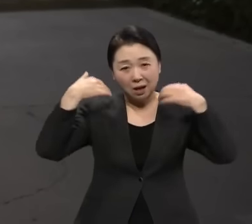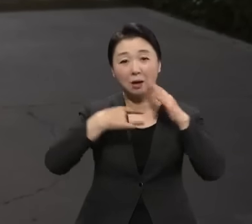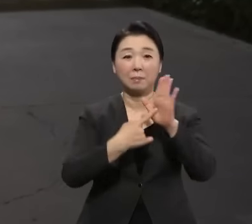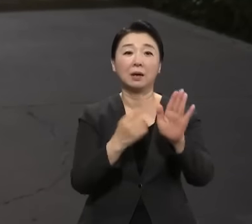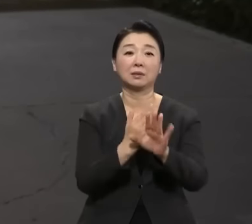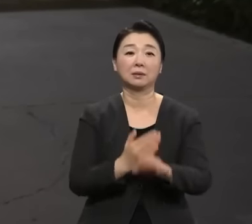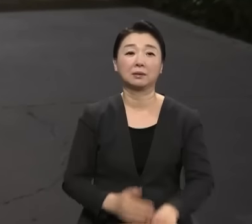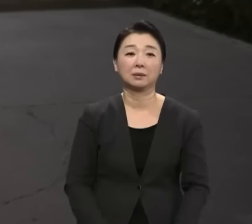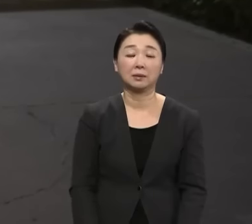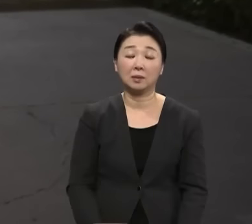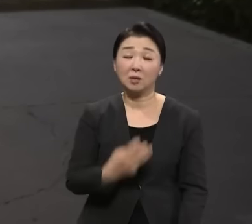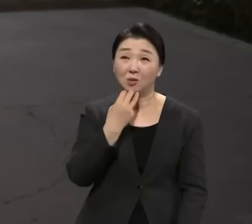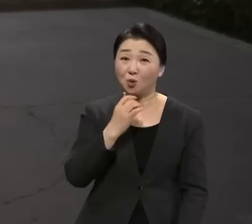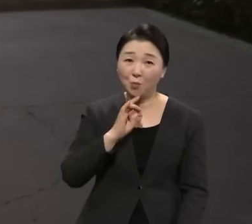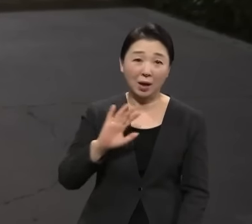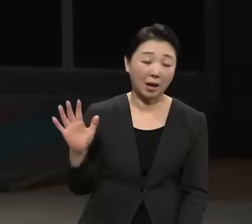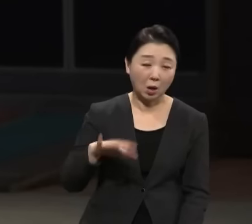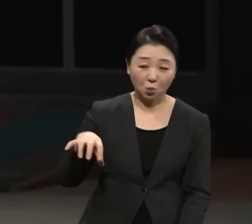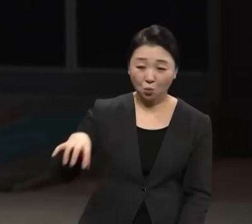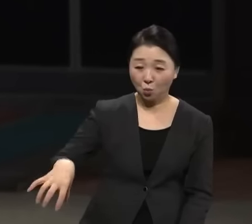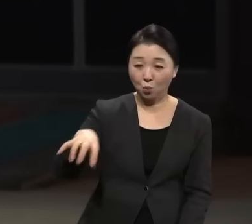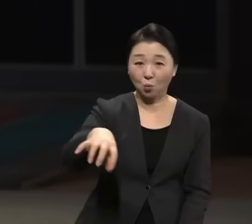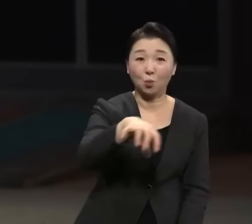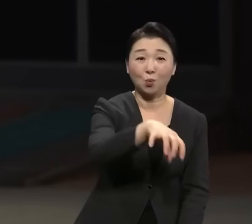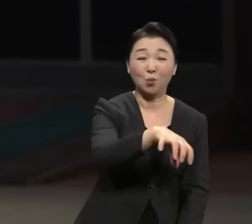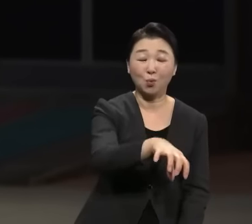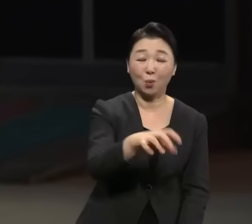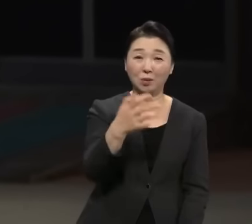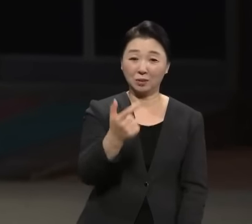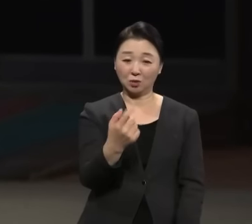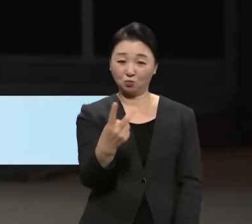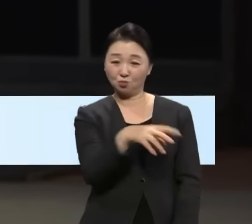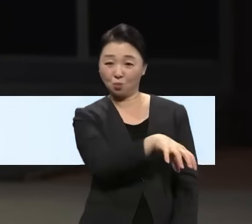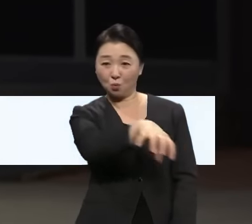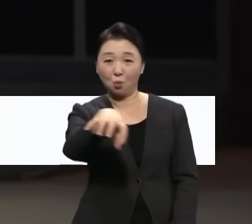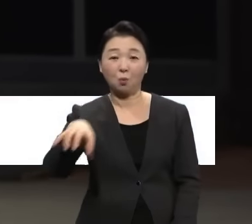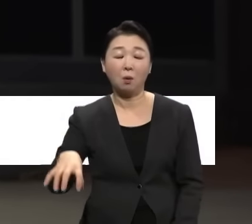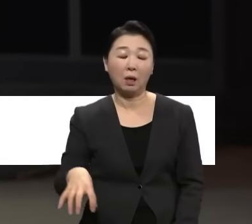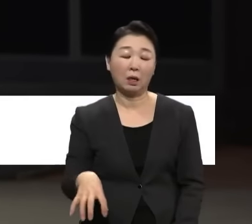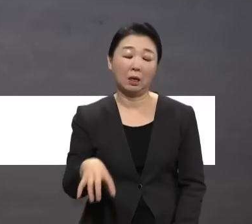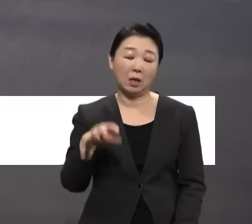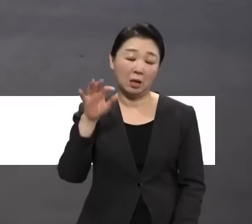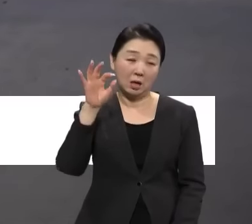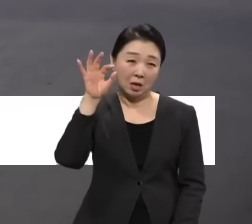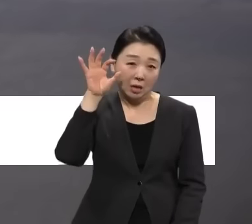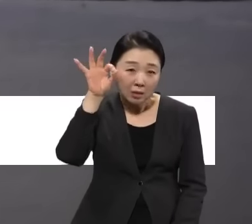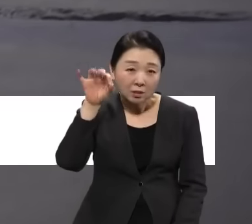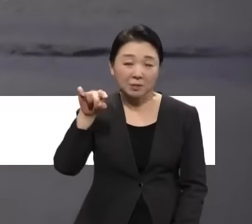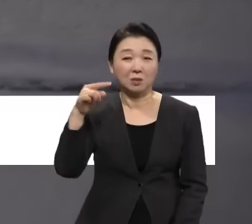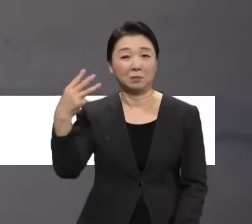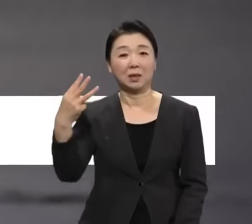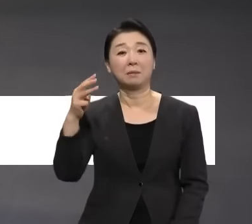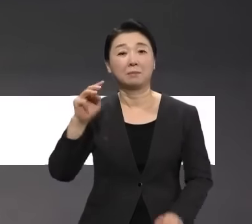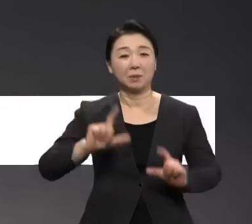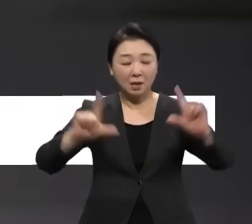서울만이 아닙니다. 8월에 전국 62개 지점 평균 열대야 일수도 10.3일로 역대 최다를 기록